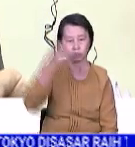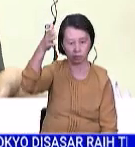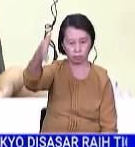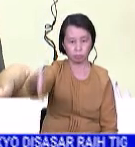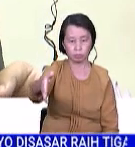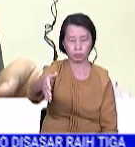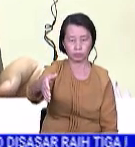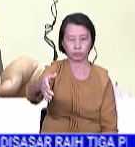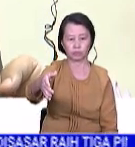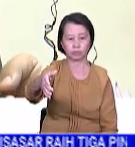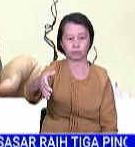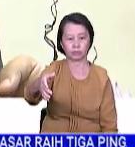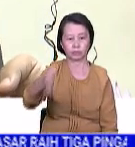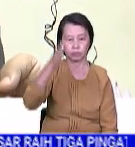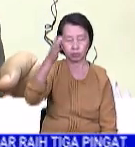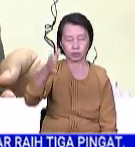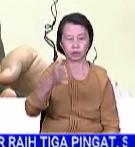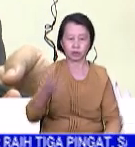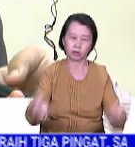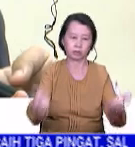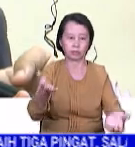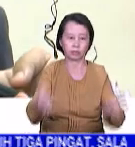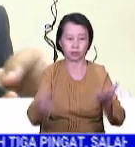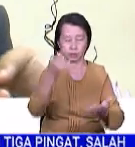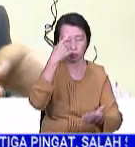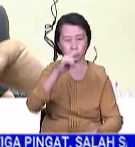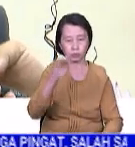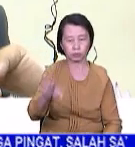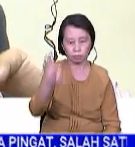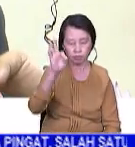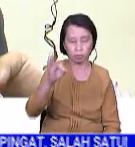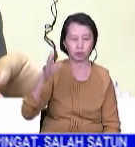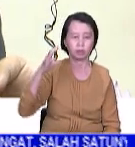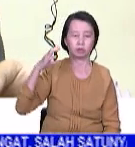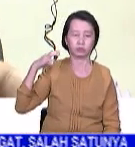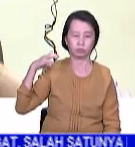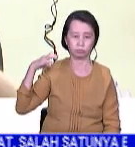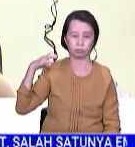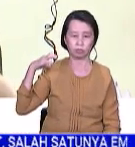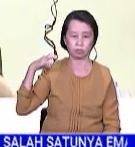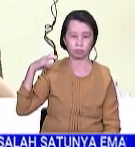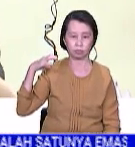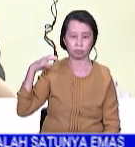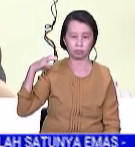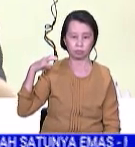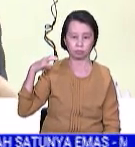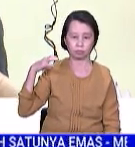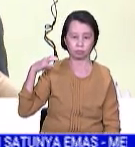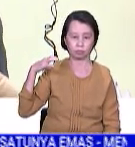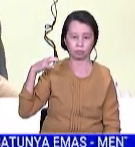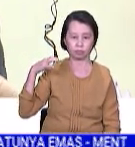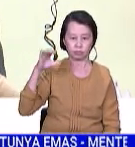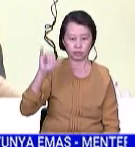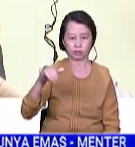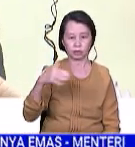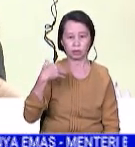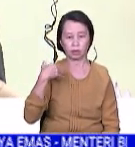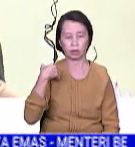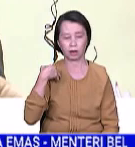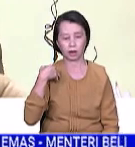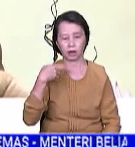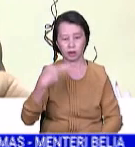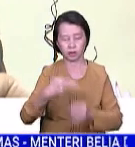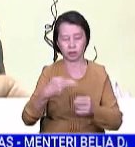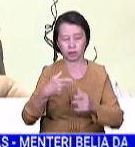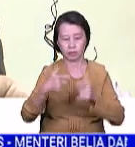akan berkemungkinan besar untuk melantik jurulatih yang mempunyai